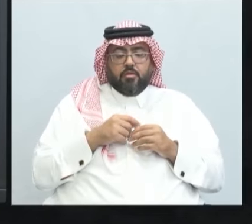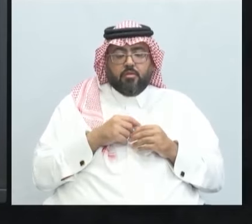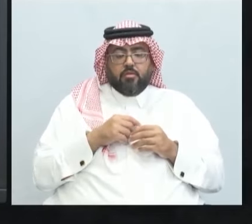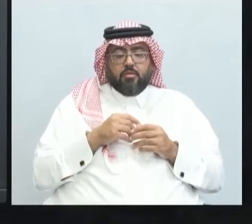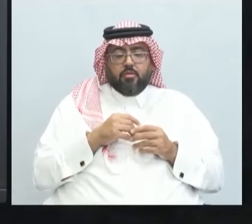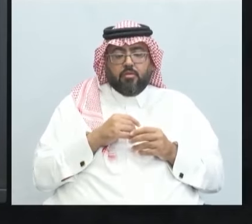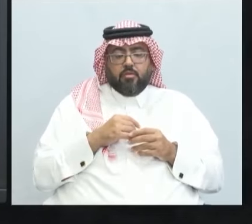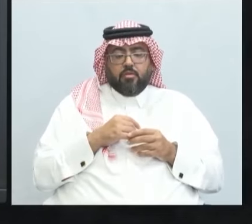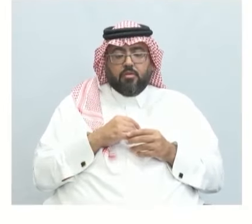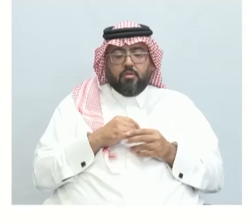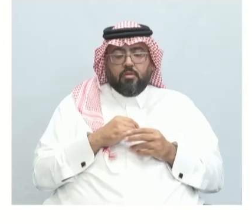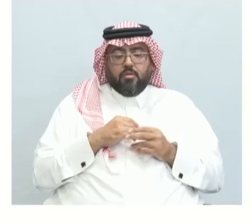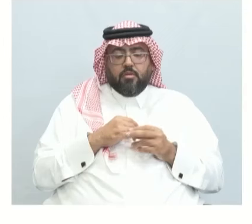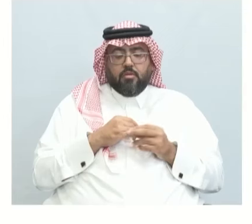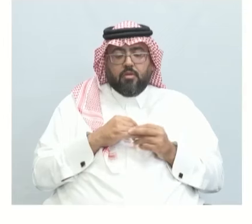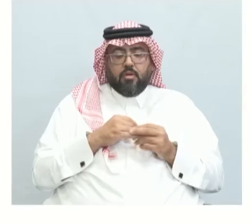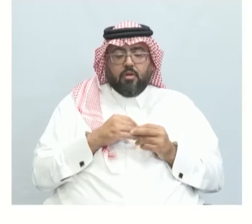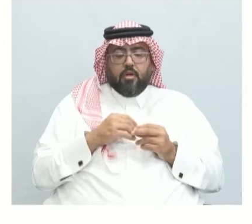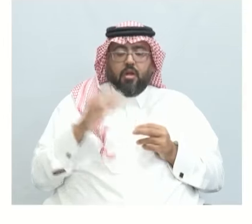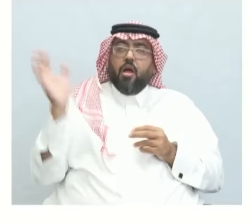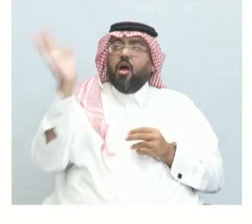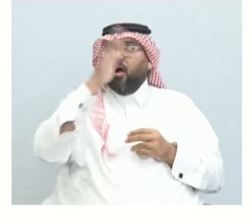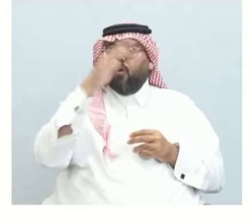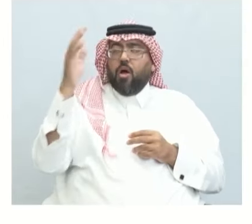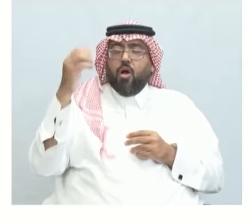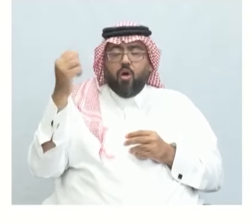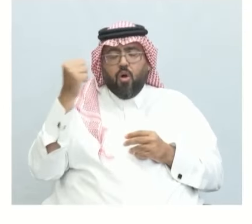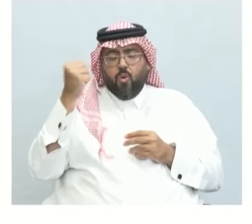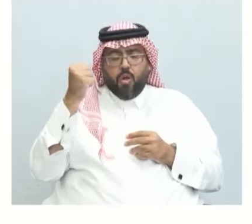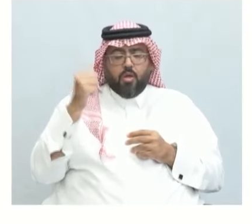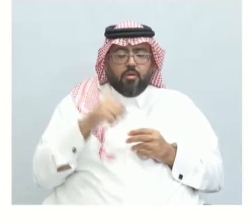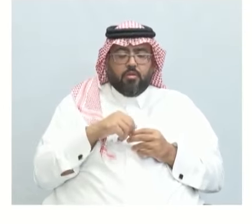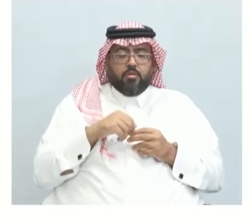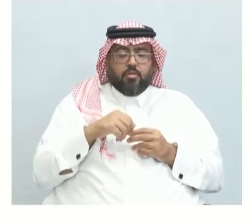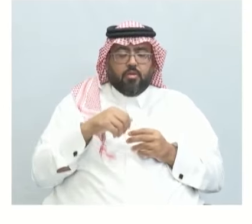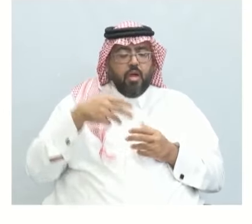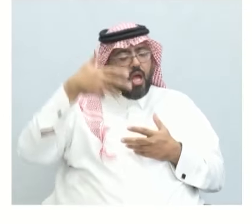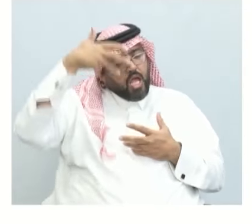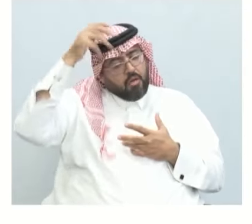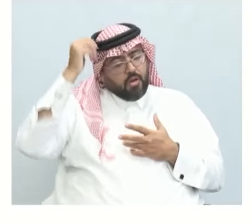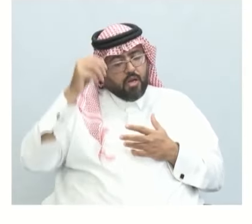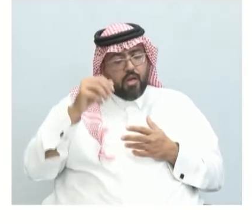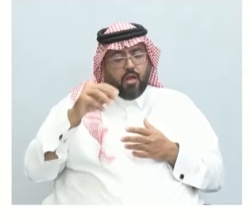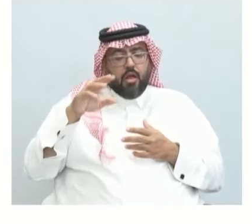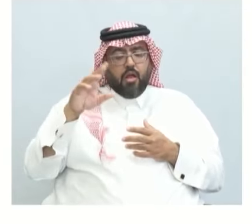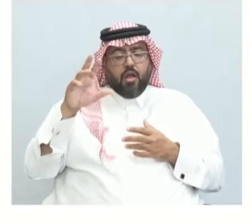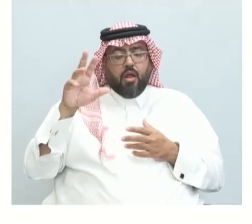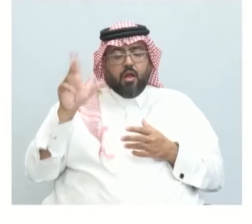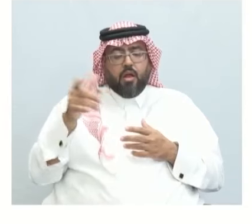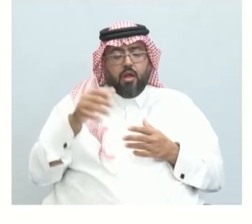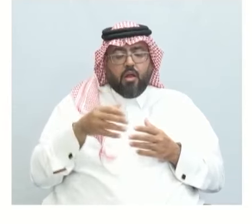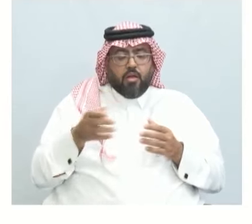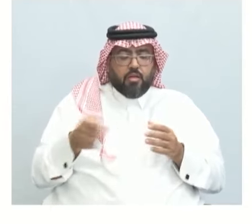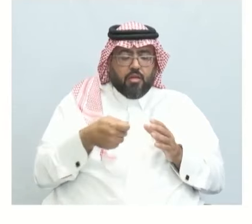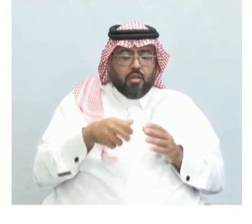الابيات جميل نقول مثلا الرياح الشديده وكذلك حيوانات الرعي بعر الارام وايضا المطر